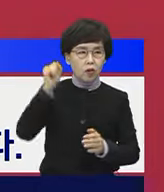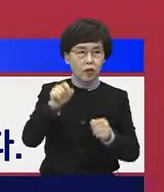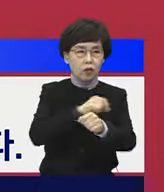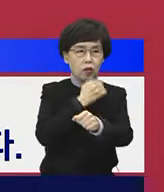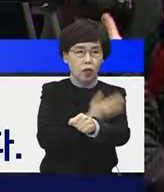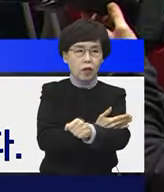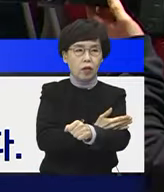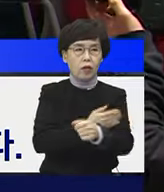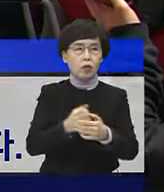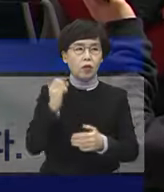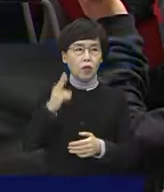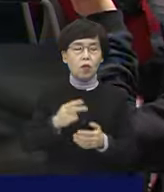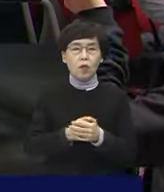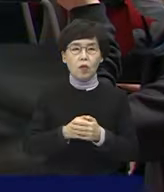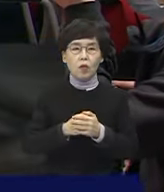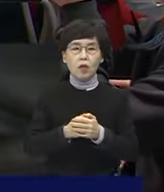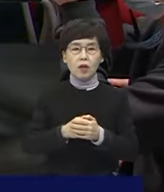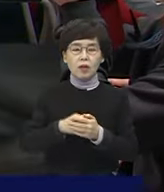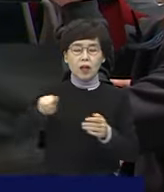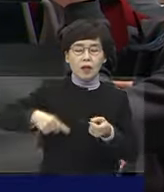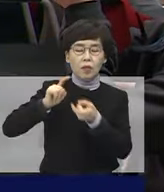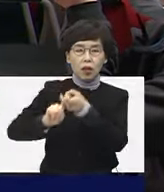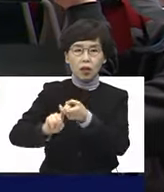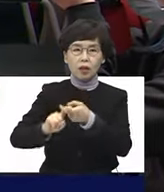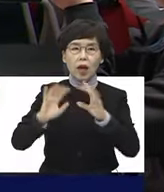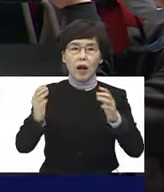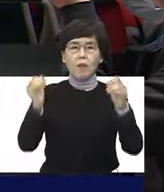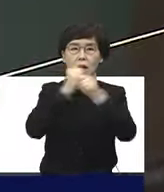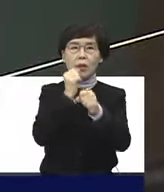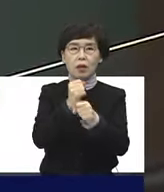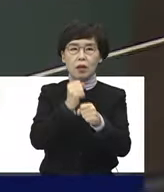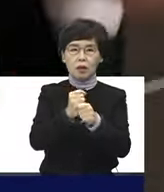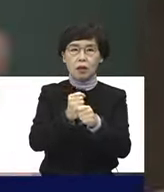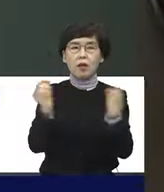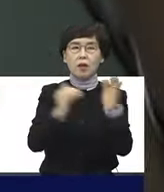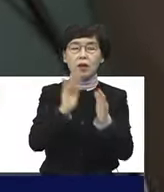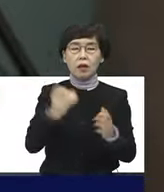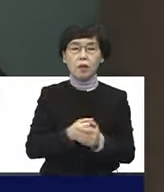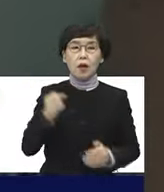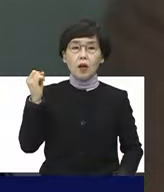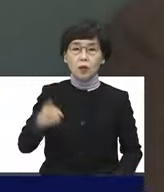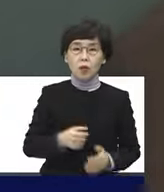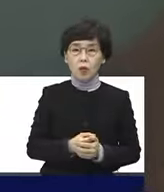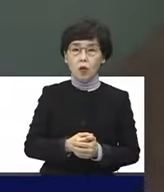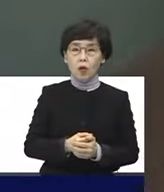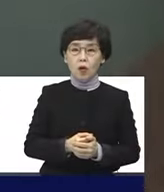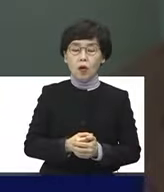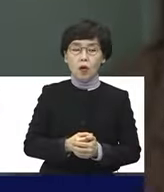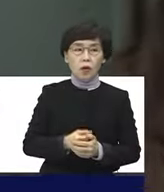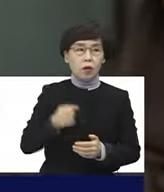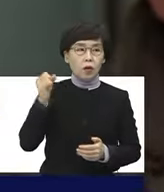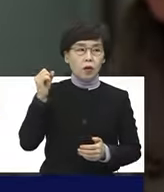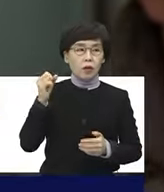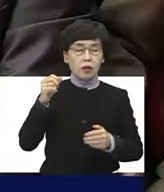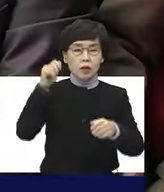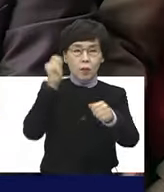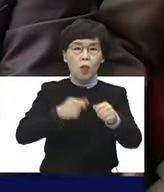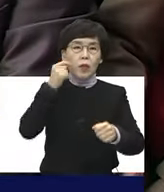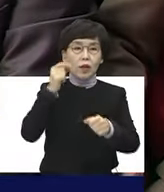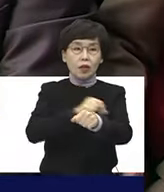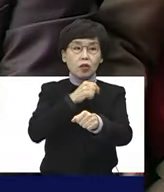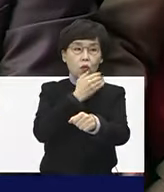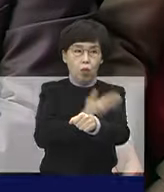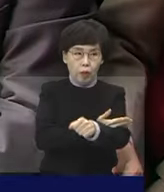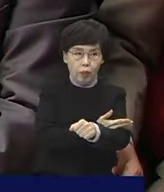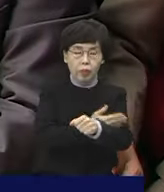망치는 것 막아야 합니다. 또 불체포 특권을 포기한 사람만 공천할 것이고 약속을 어기면 출당 등 강력히